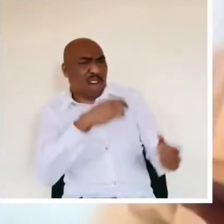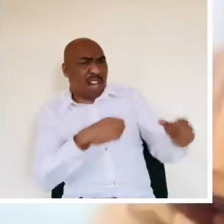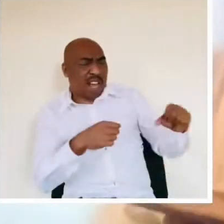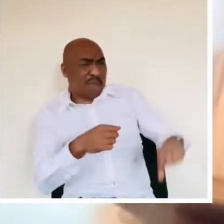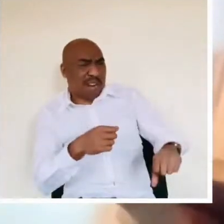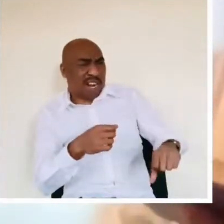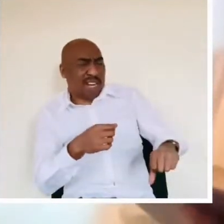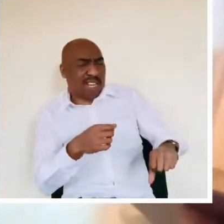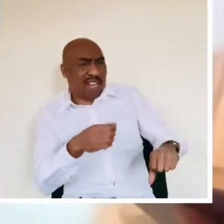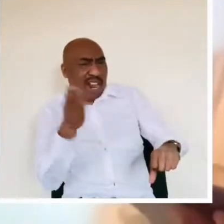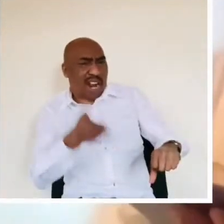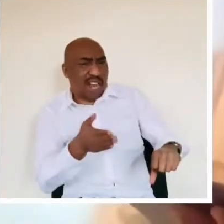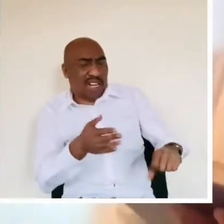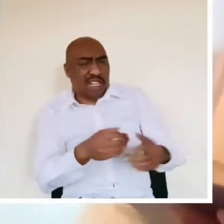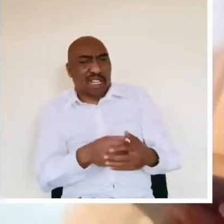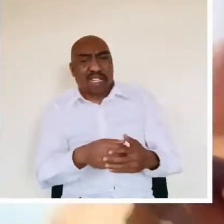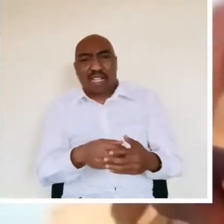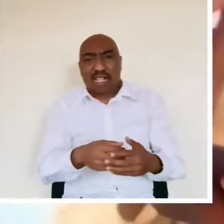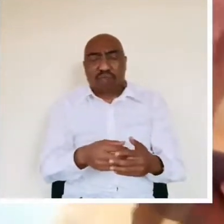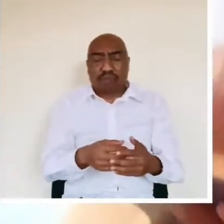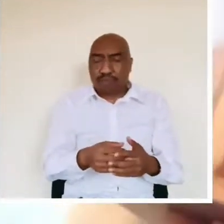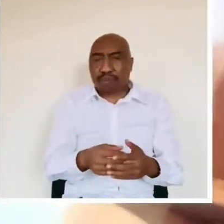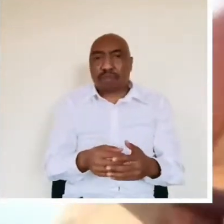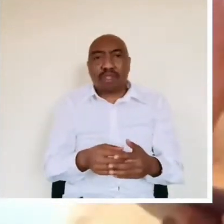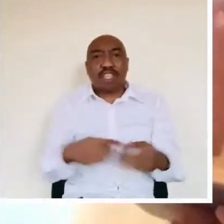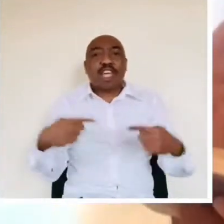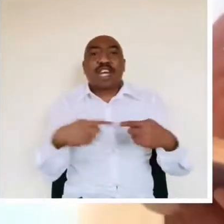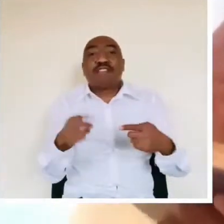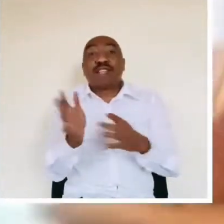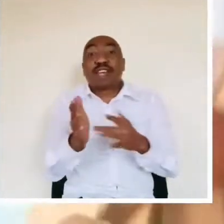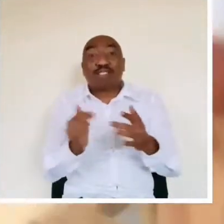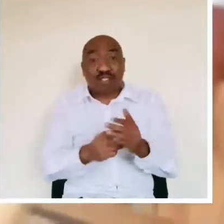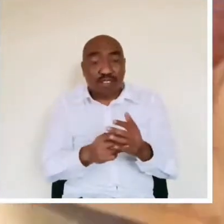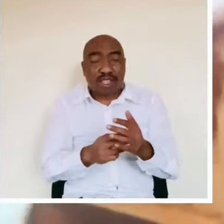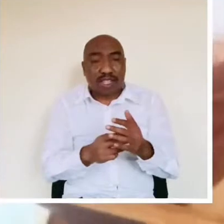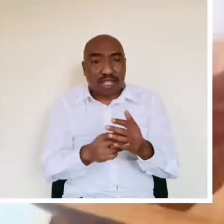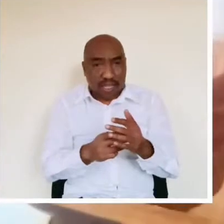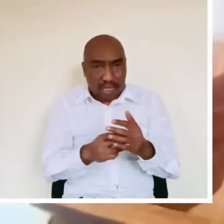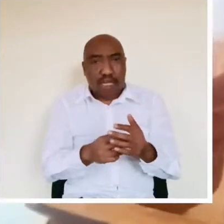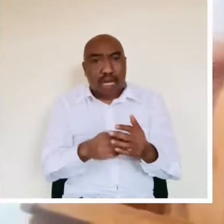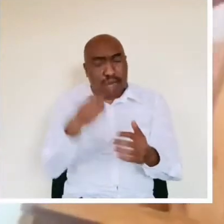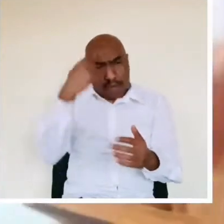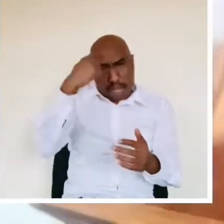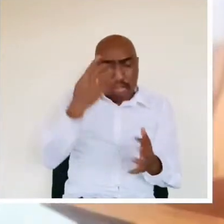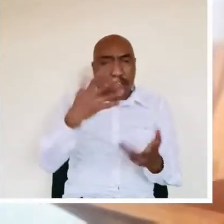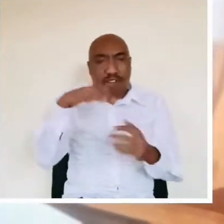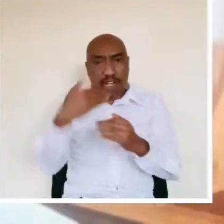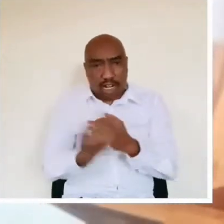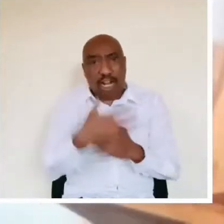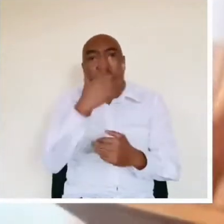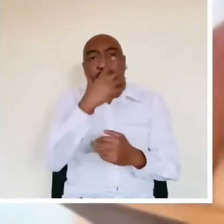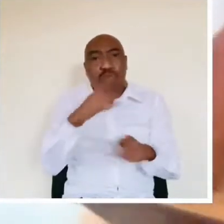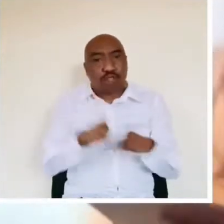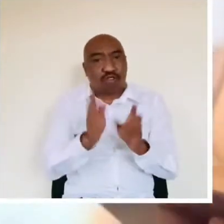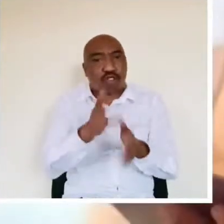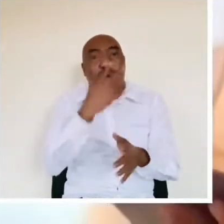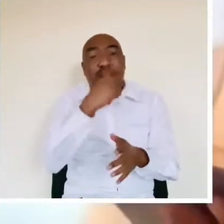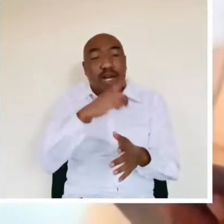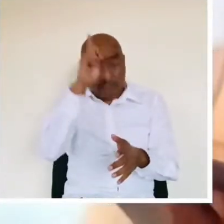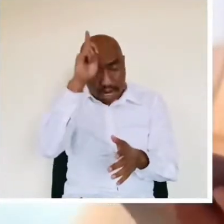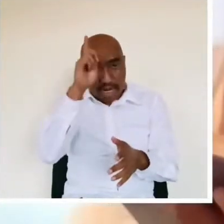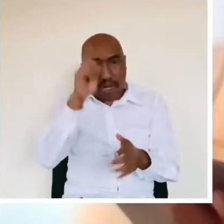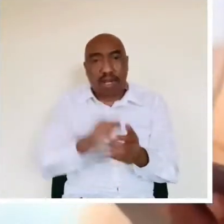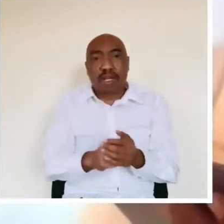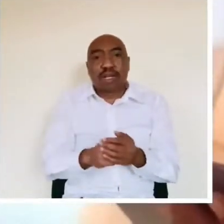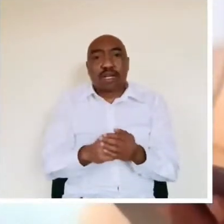commandement ne tuerai pas? Alors Jésus, comme Jésus est Dieu, c'est lui qui a donné la loi, on ne peut pas le piéger. Il répond